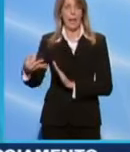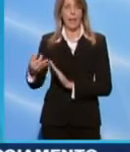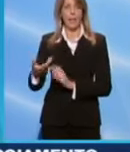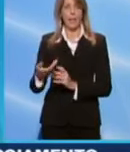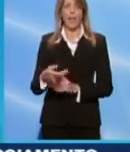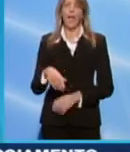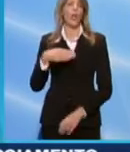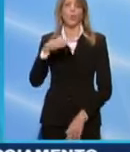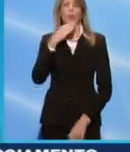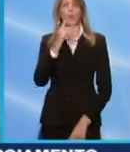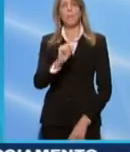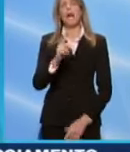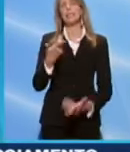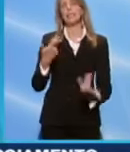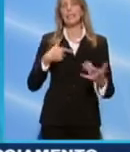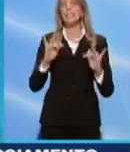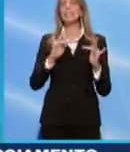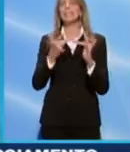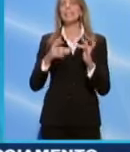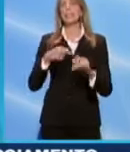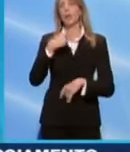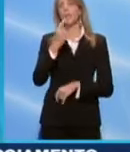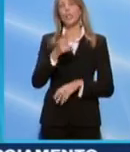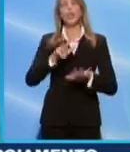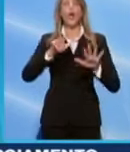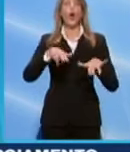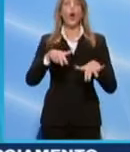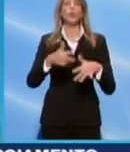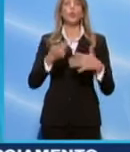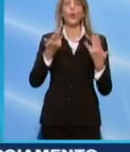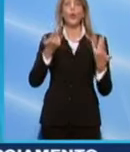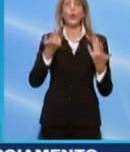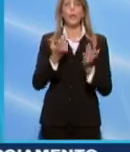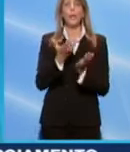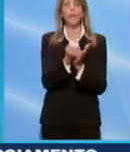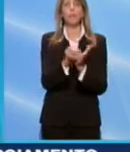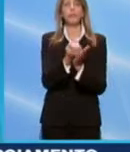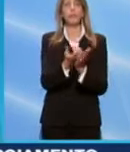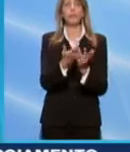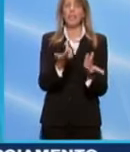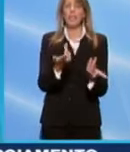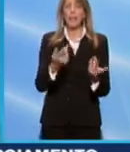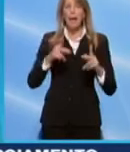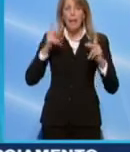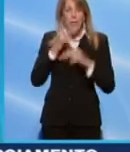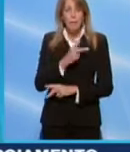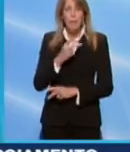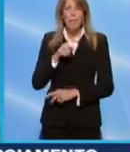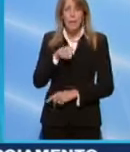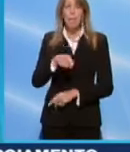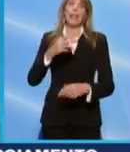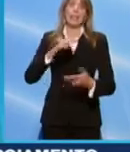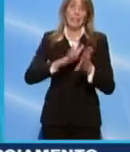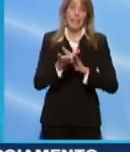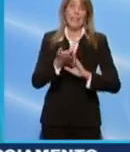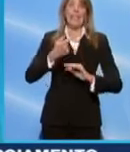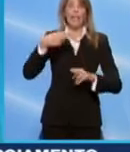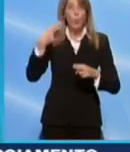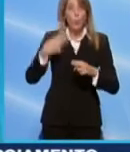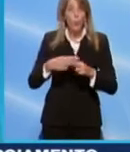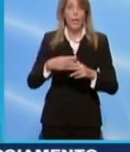sito, mettere sono stati fatti 8600 download, ma in realtà qual è effettiva